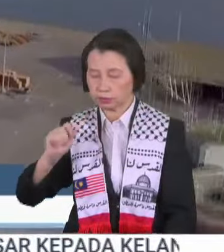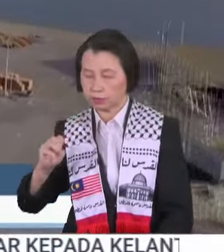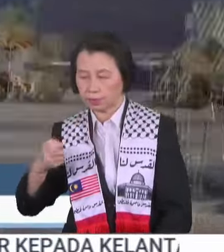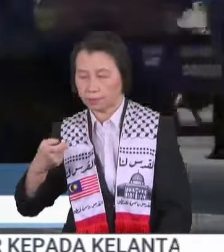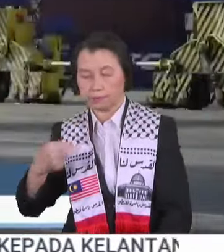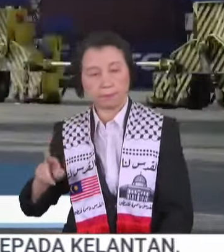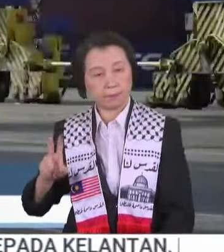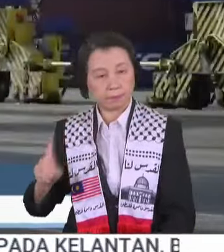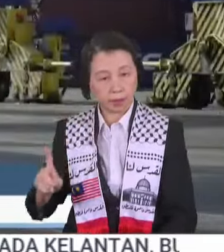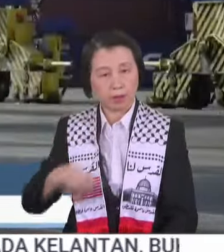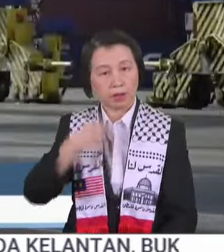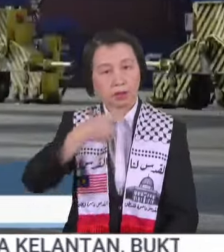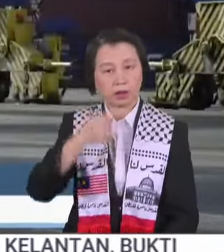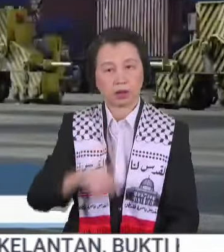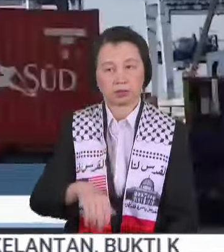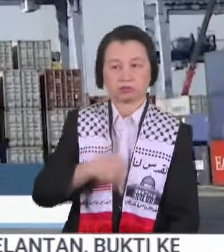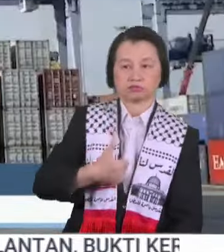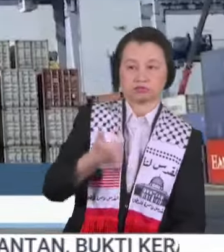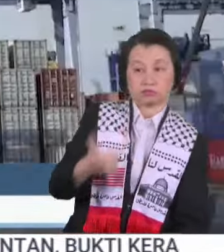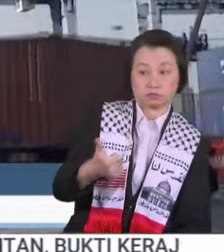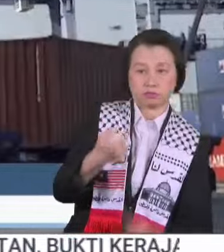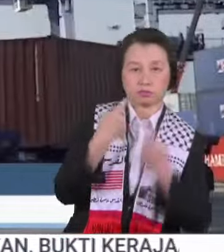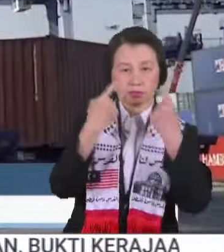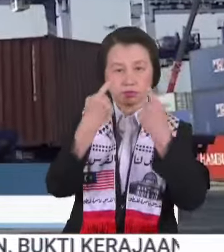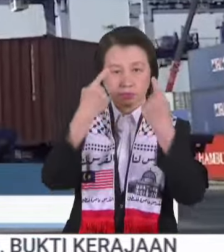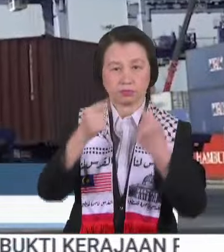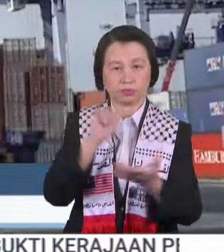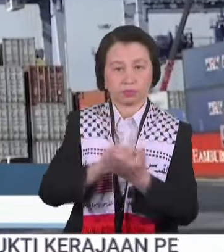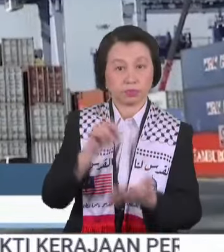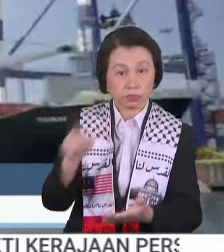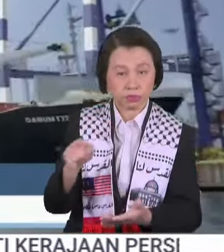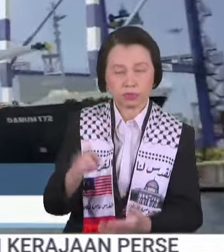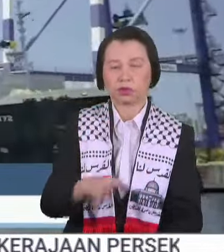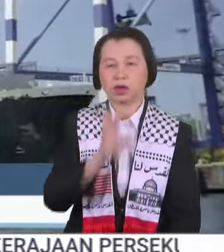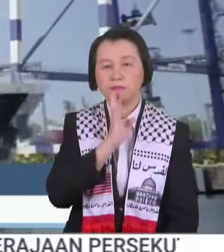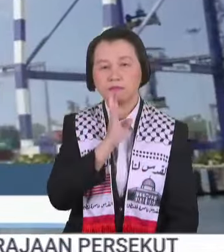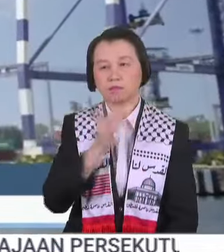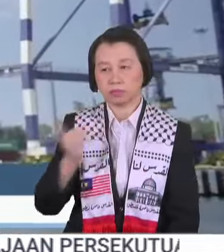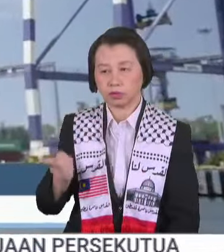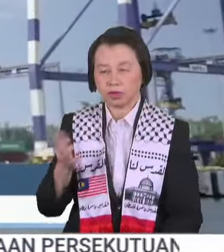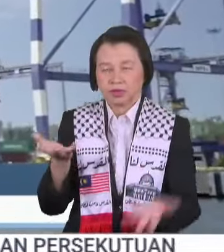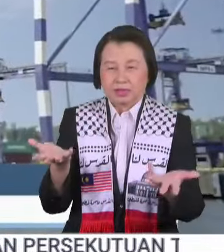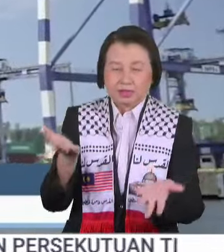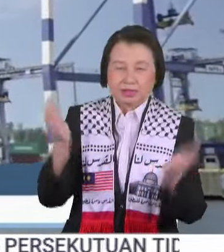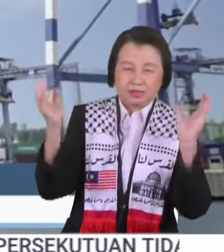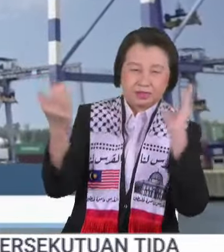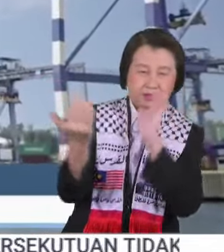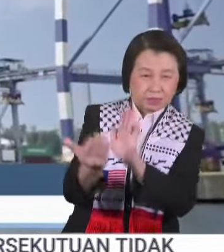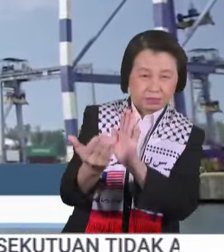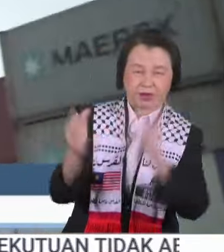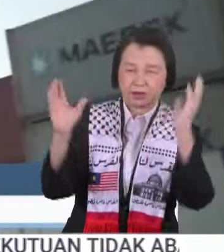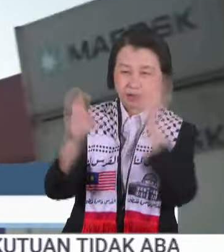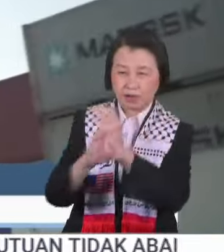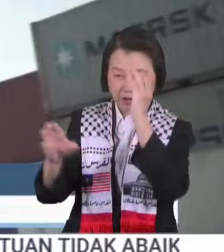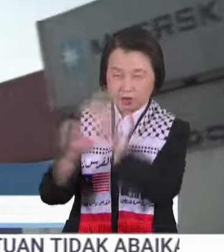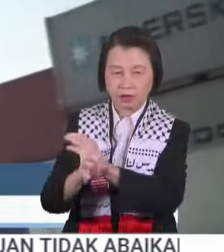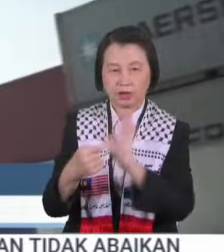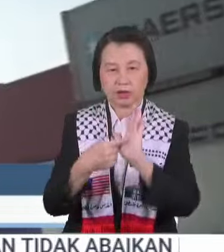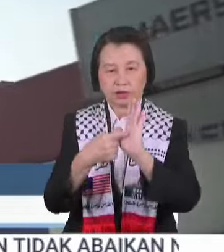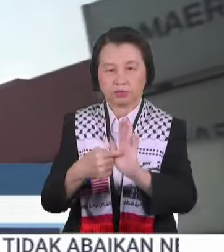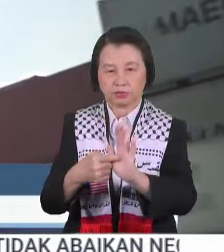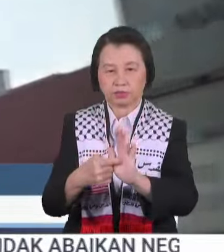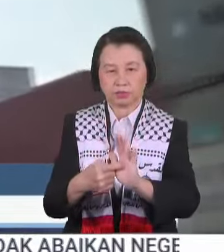Marzuki menzahirkan rasa bangga dengan pencapaian tersebut. Menurut beliau, walaupun berdepan pelbagai cabaran, BPHB telah menunjukkan